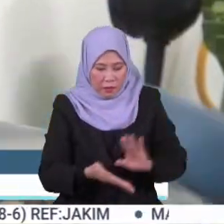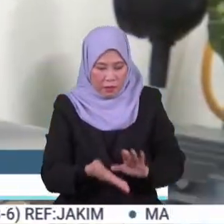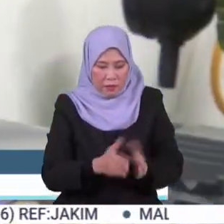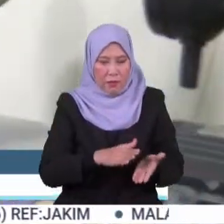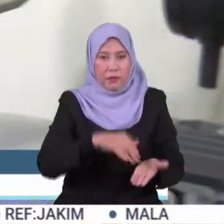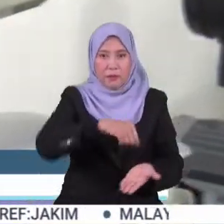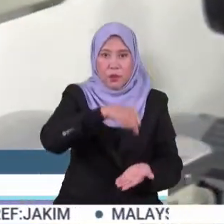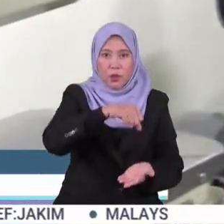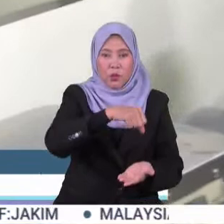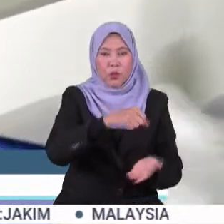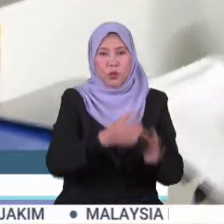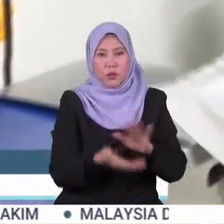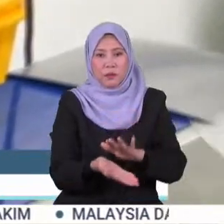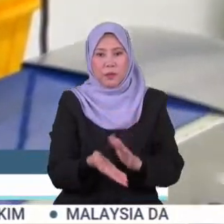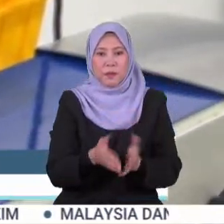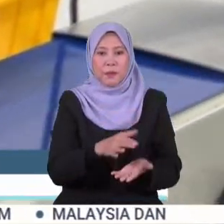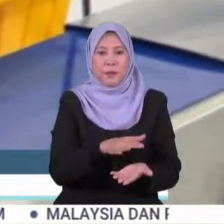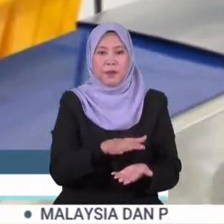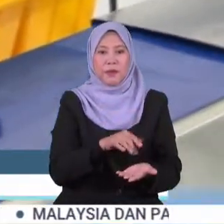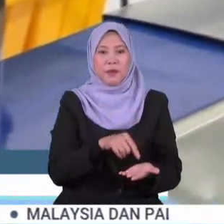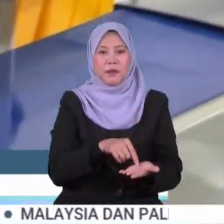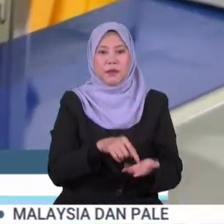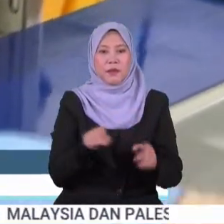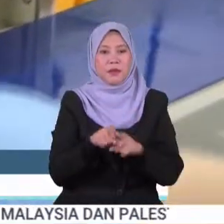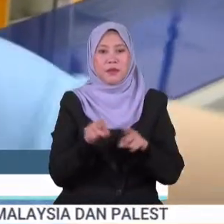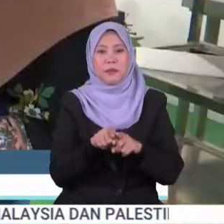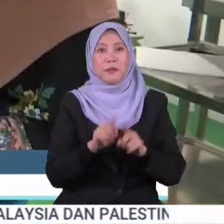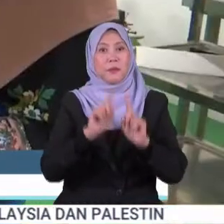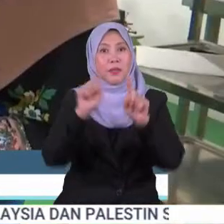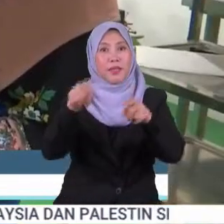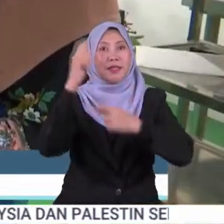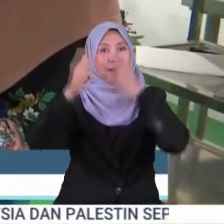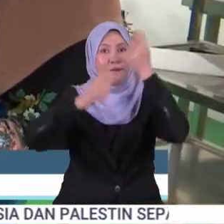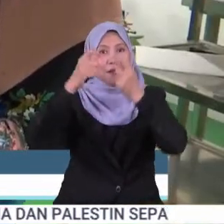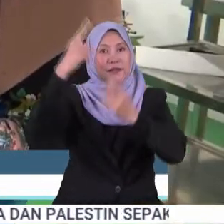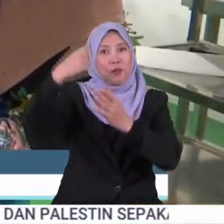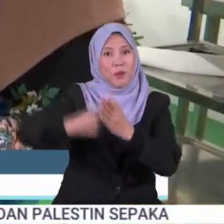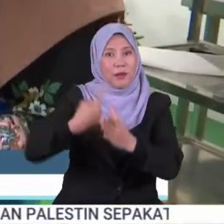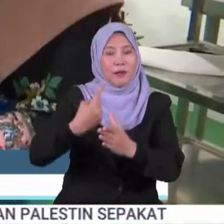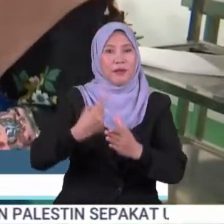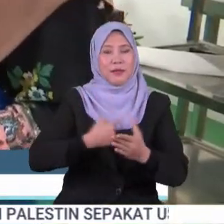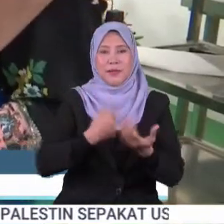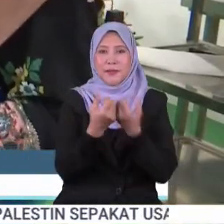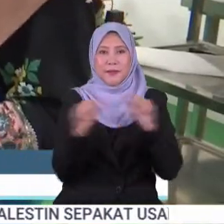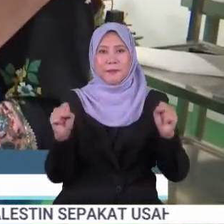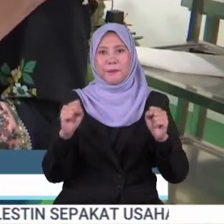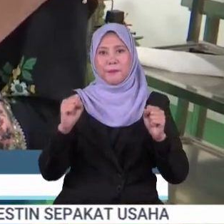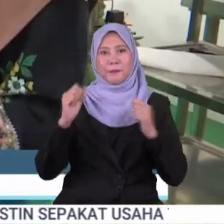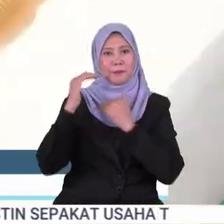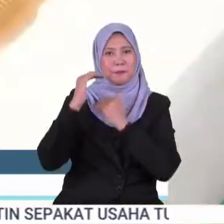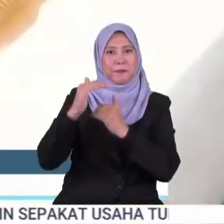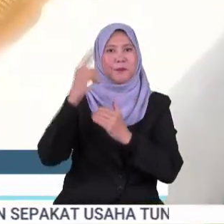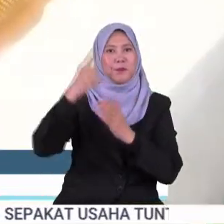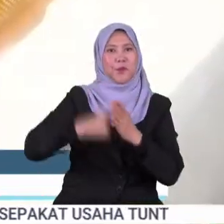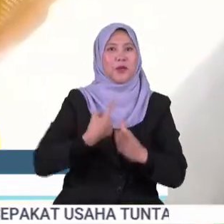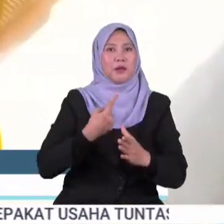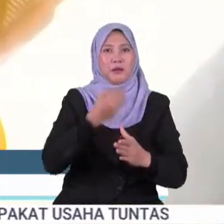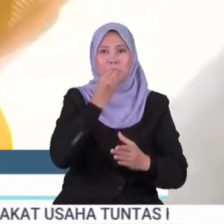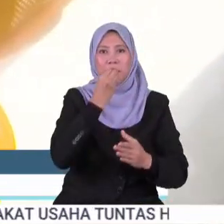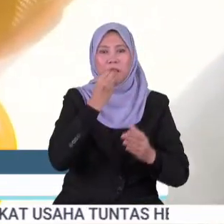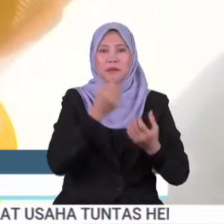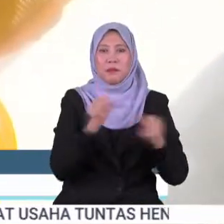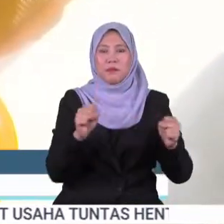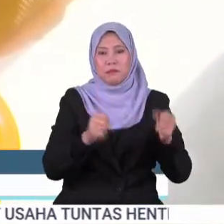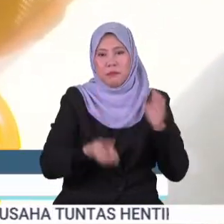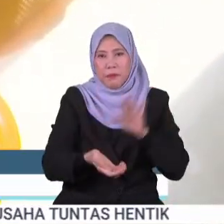memang buat untuk macam saya pergi travel untuk sebulan. Saya dah memang prepare untuk sebulan lah. Dekat